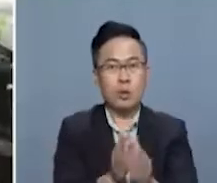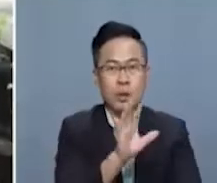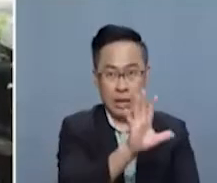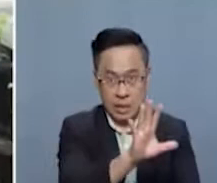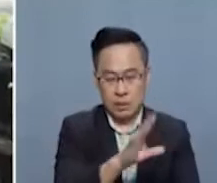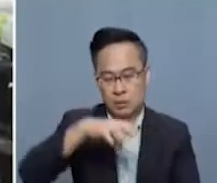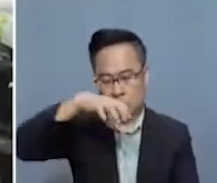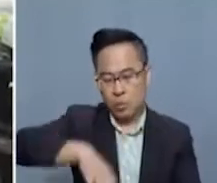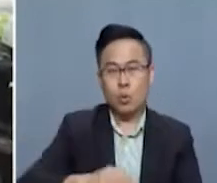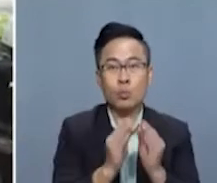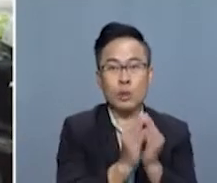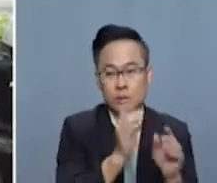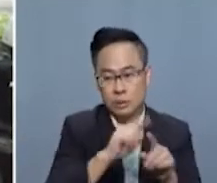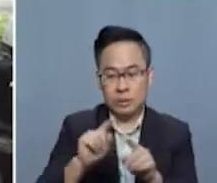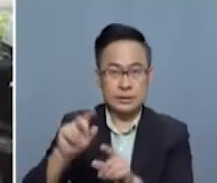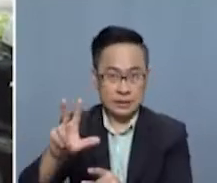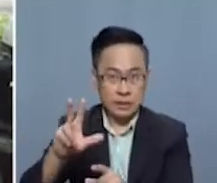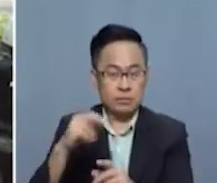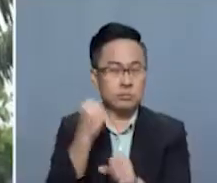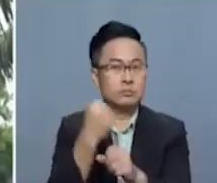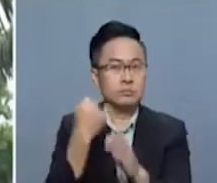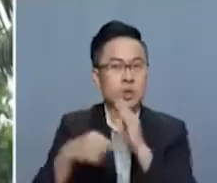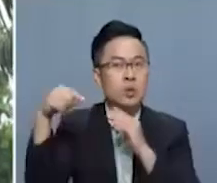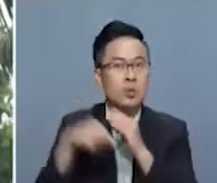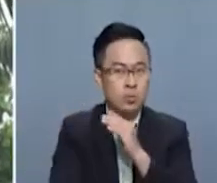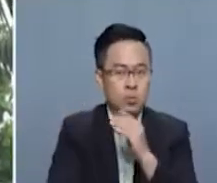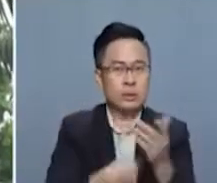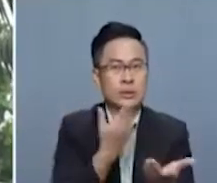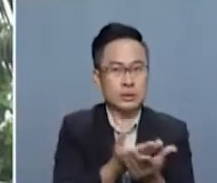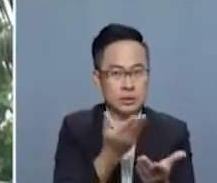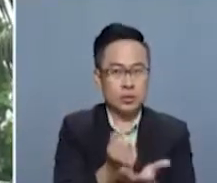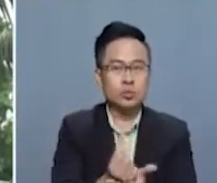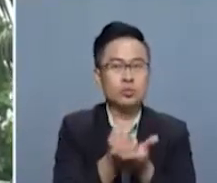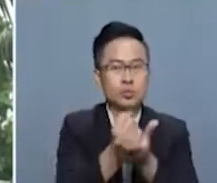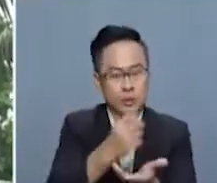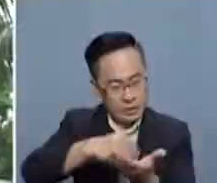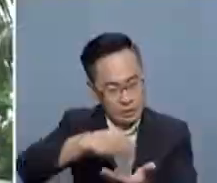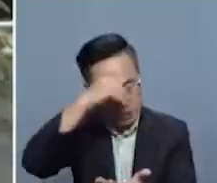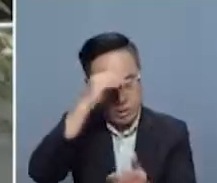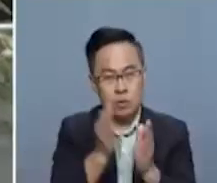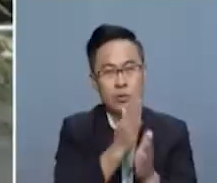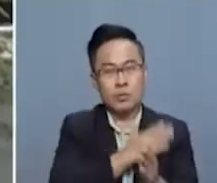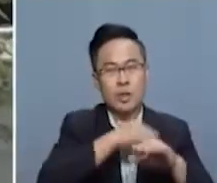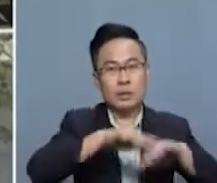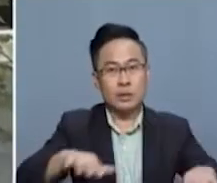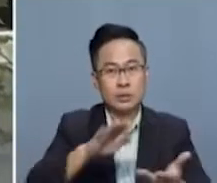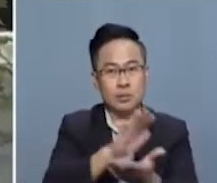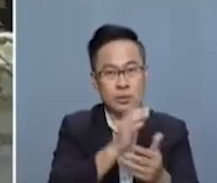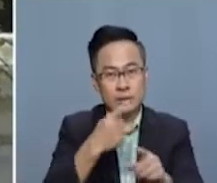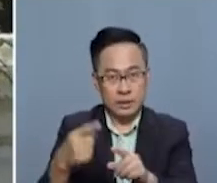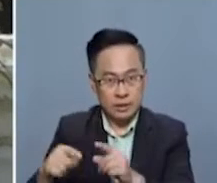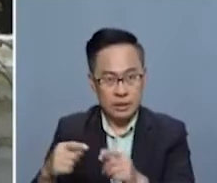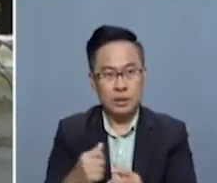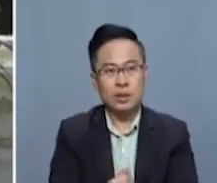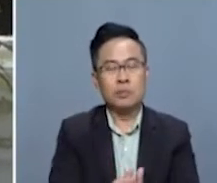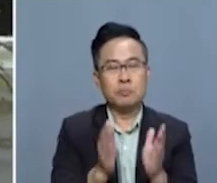คะถูกร้องทุกข์กล่าวโทษฐานกระทำความผิดอาญาคดีทุจริตเงินอุดหนุนการศึกษาโรงเรียนพระปริยัติธรรมโด